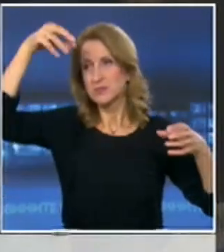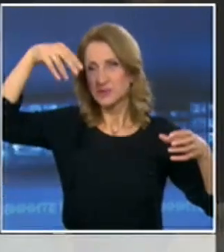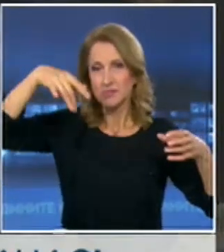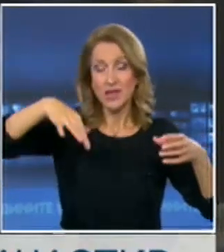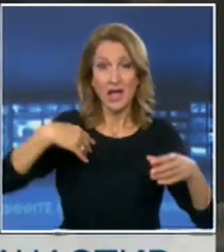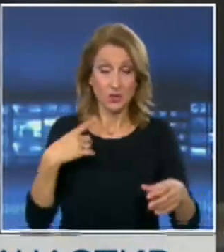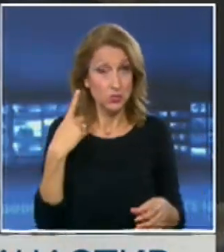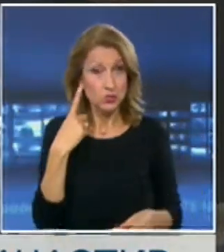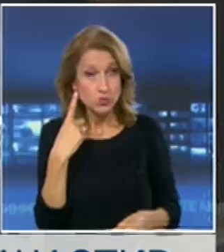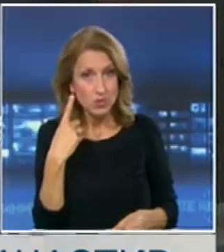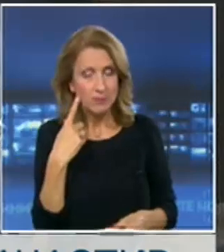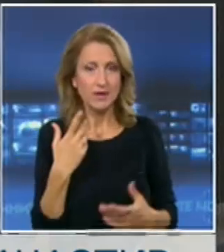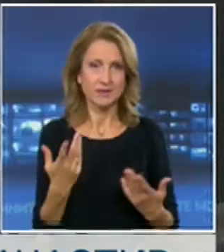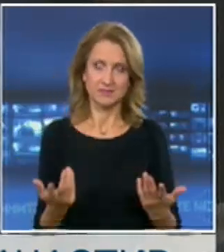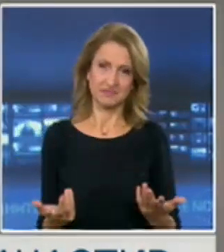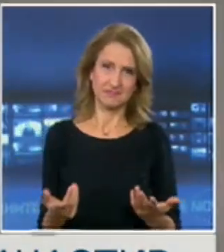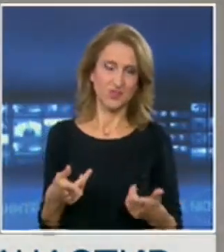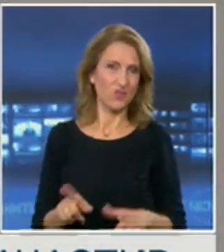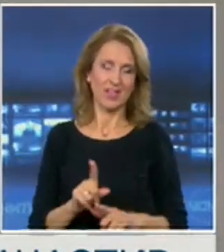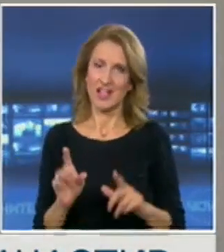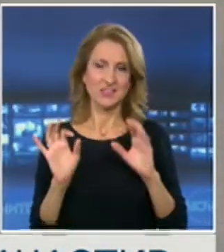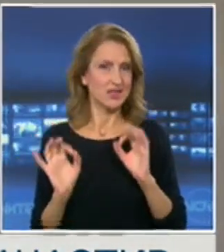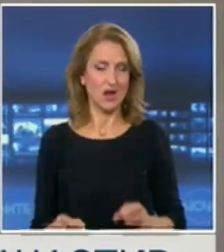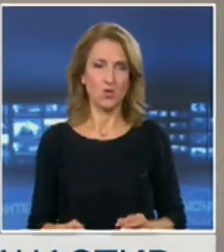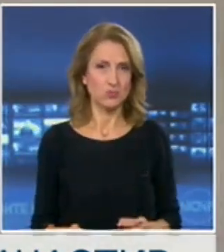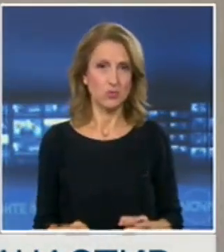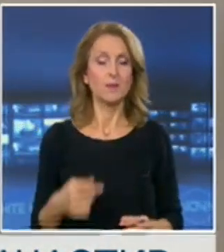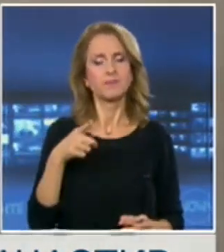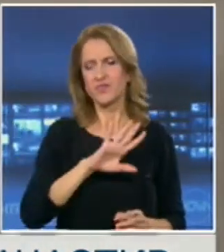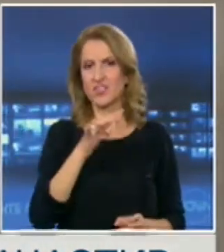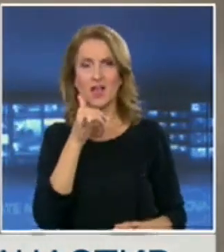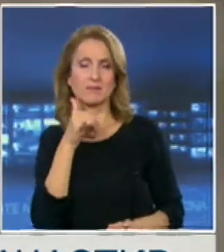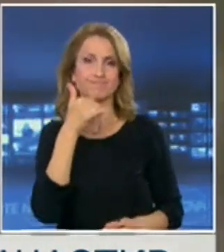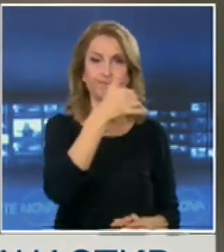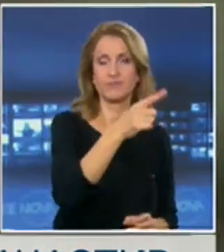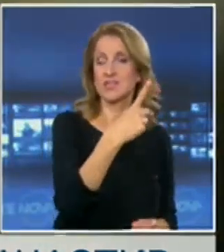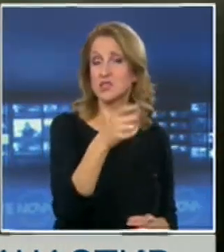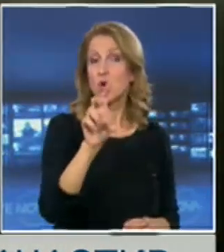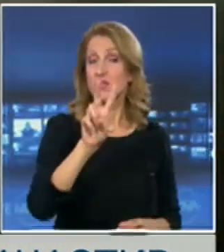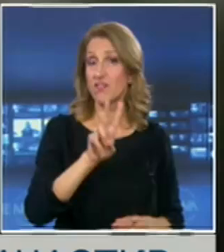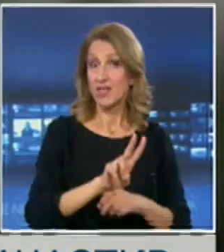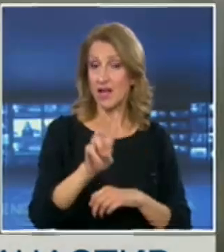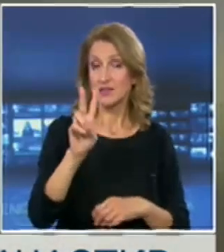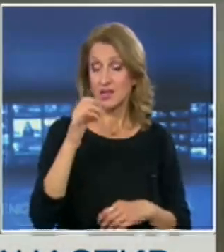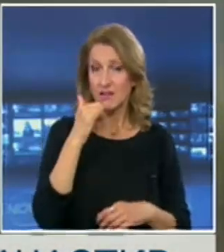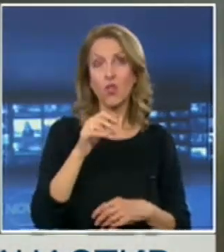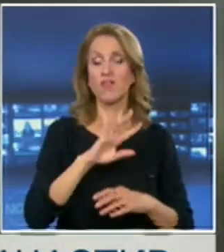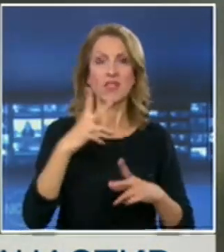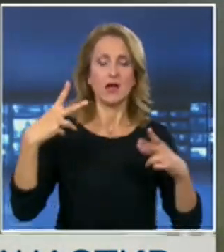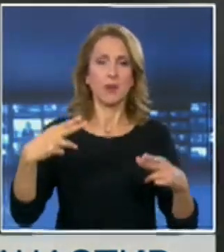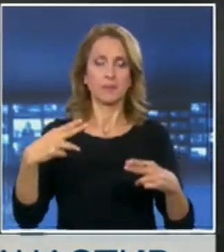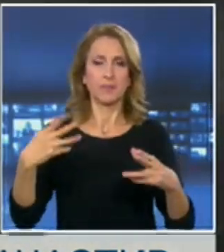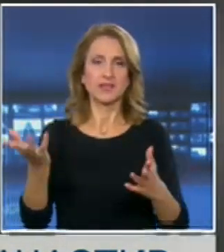го чухме, това не е сериозен аргумент. Грета Атанасова подава сигнал на телефон 112 и сечта е спряна.